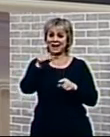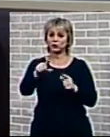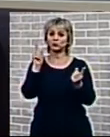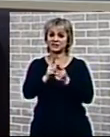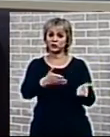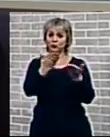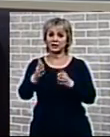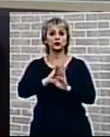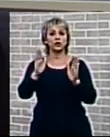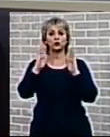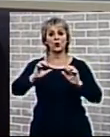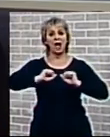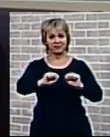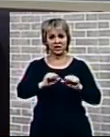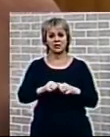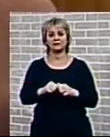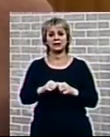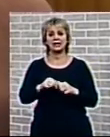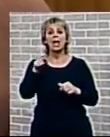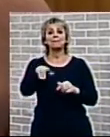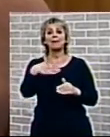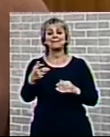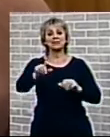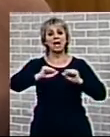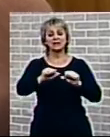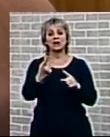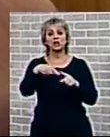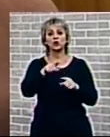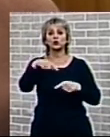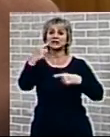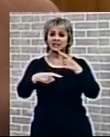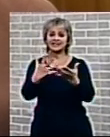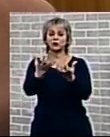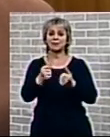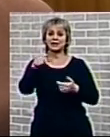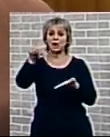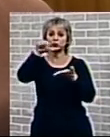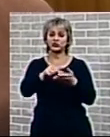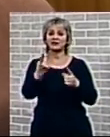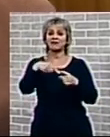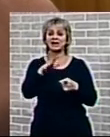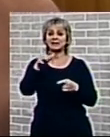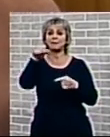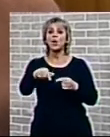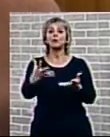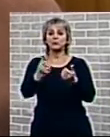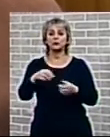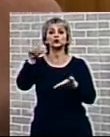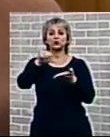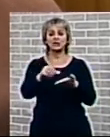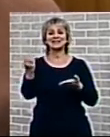встречу пригласят не только адвокатов. Помимо адвокатов, которые традиционно принимают участие в этом дне, примут участие